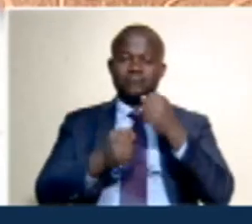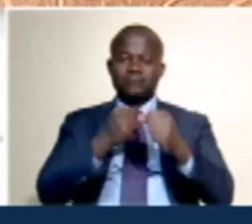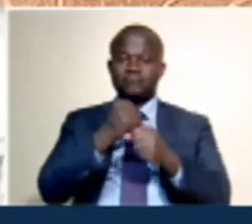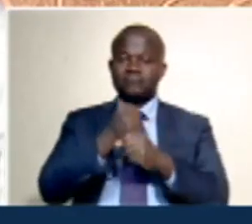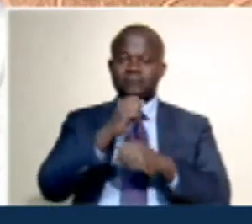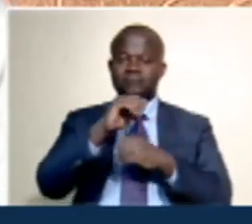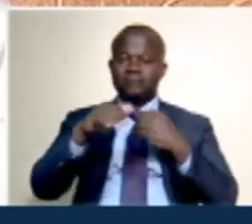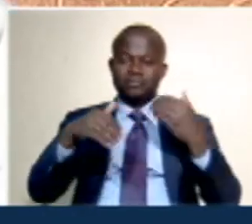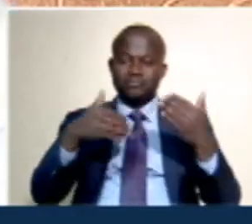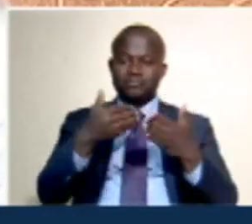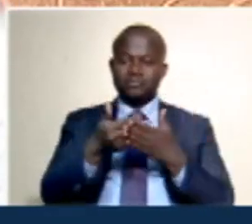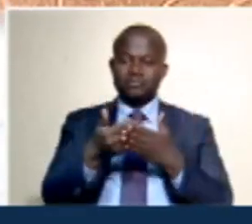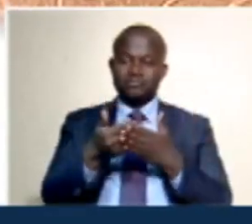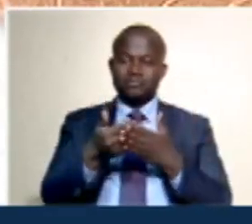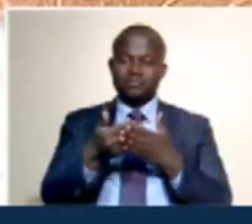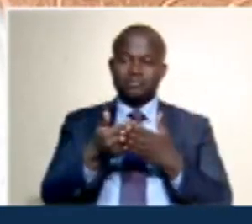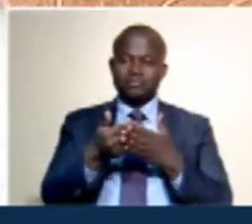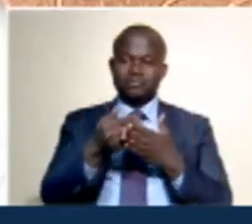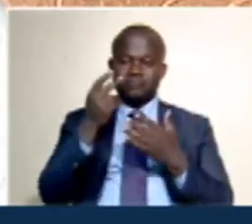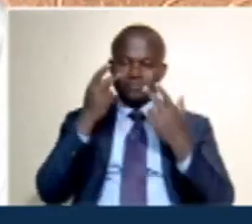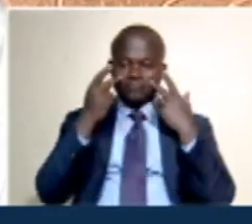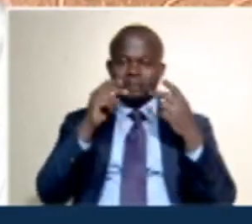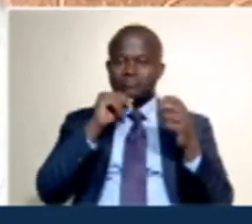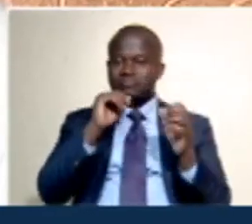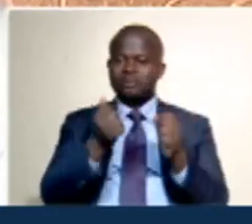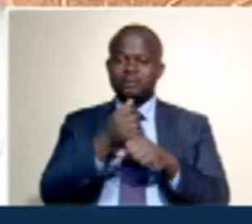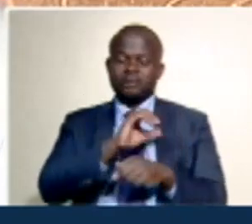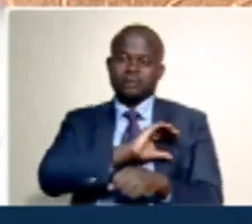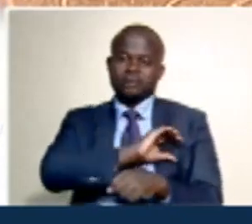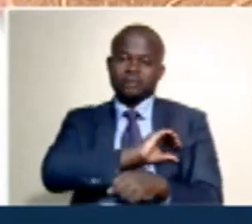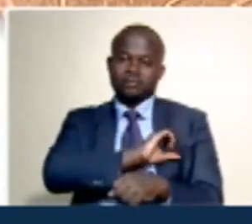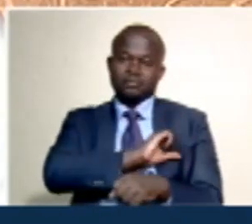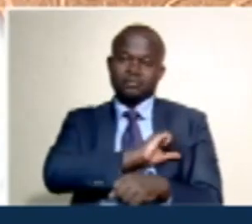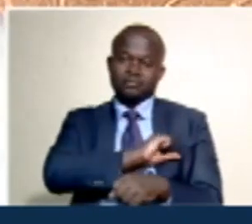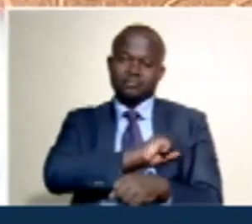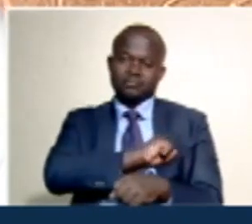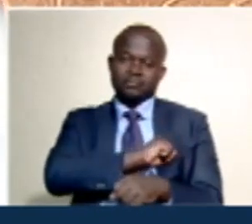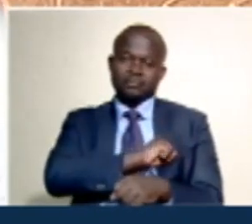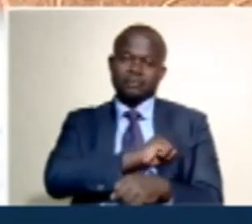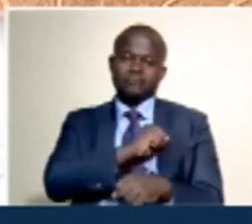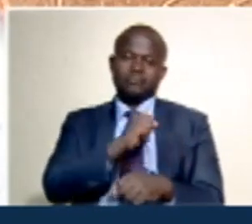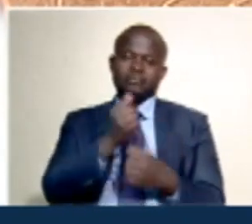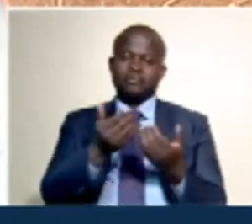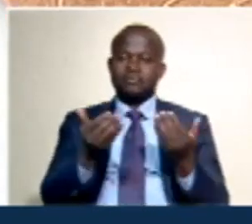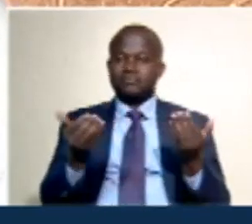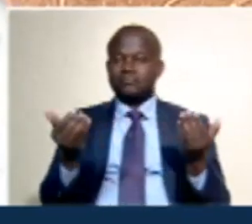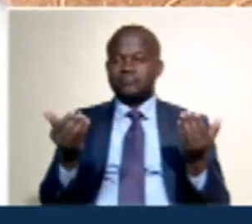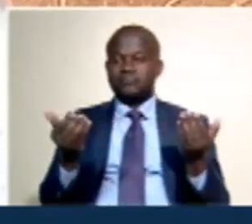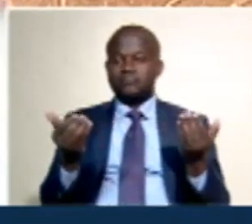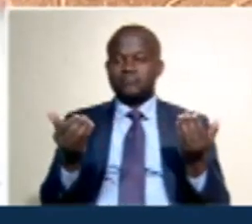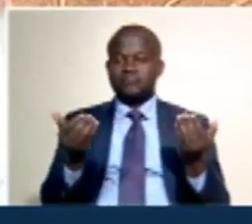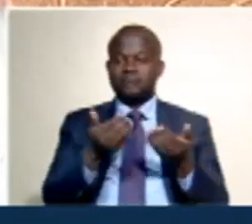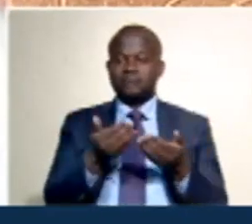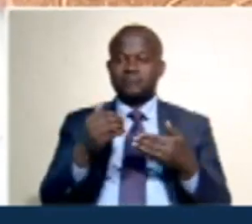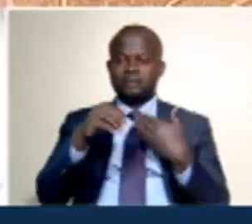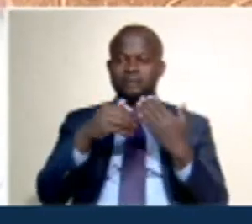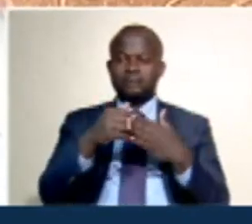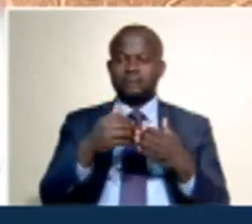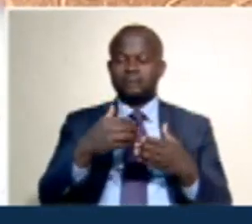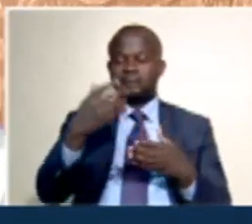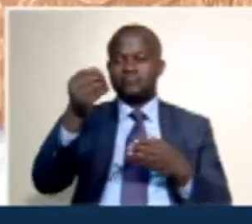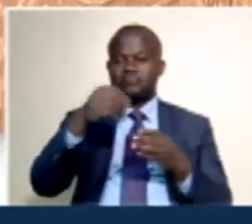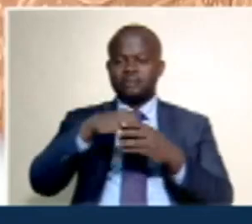nda ndabona ko atazanabyihanganira ubwo nyine ngo mugiye nyine n'abana bo twanubwo twagiye ku